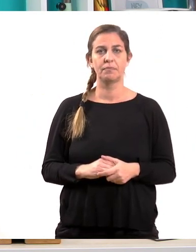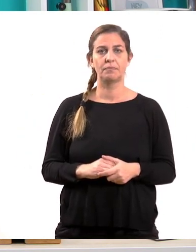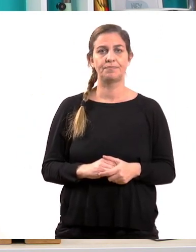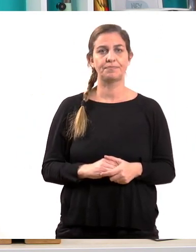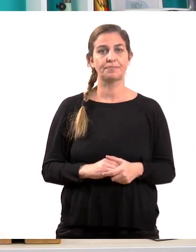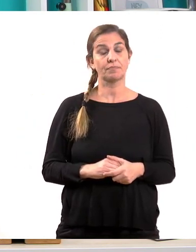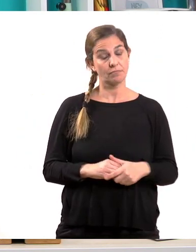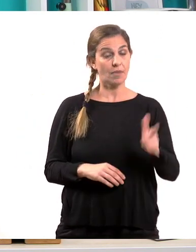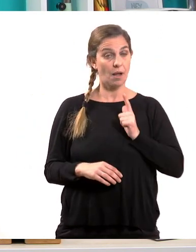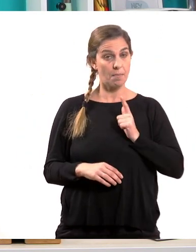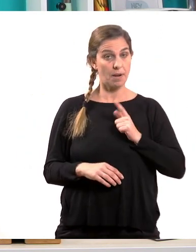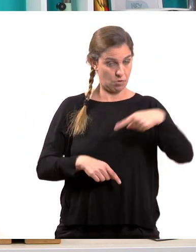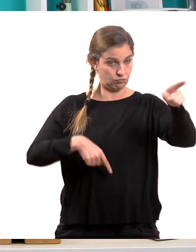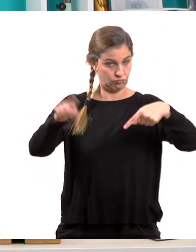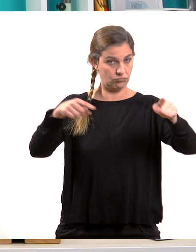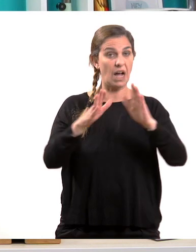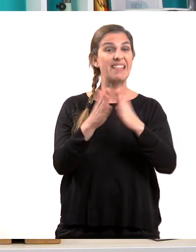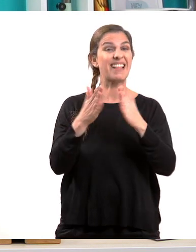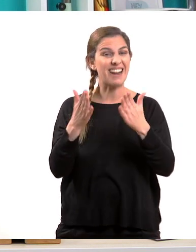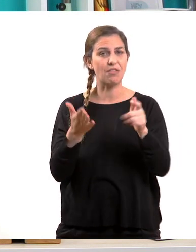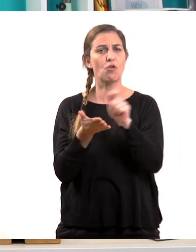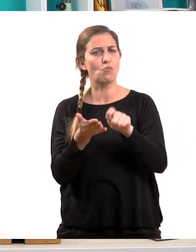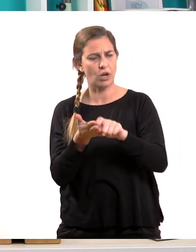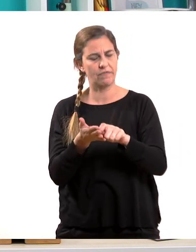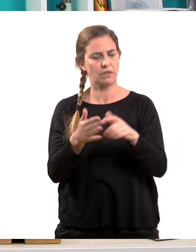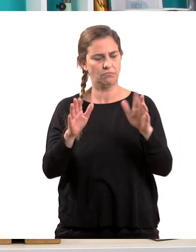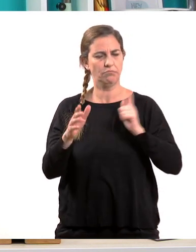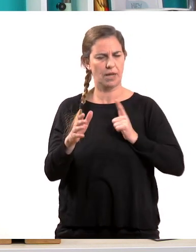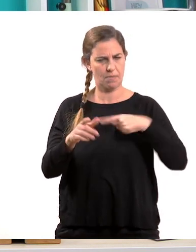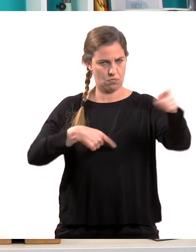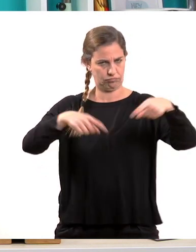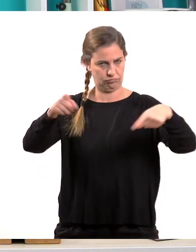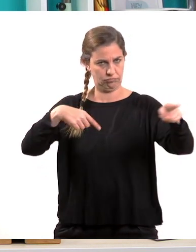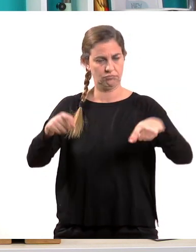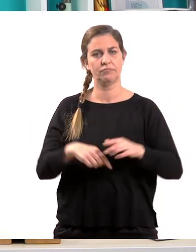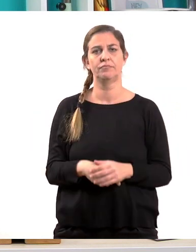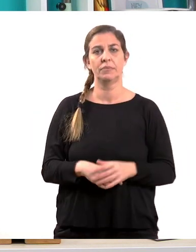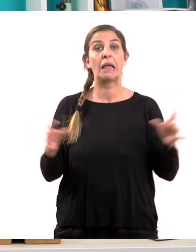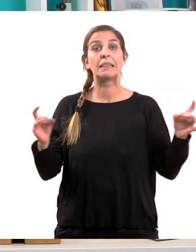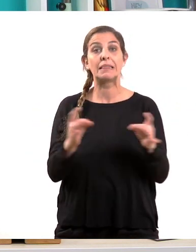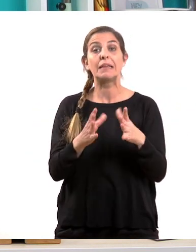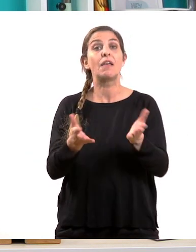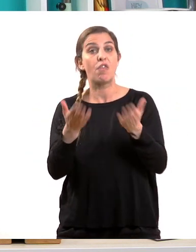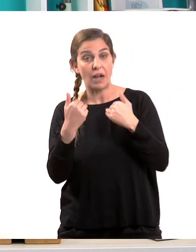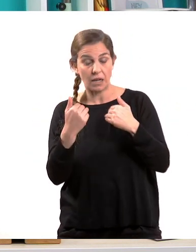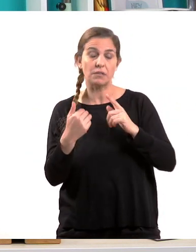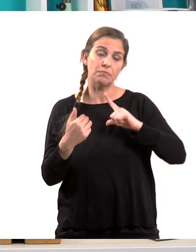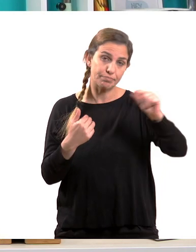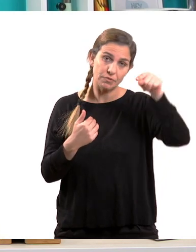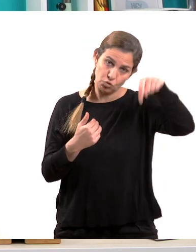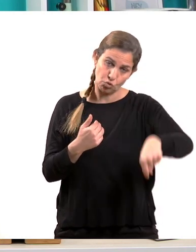Περιμένω κιόλας να φέρετε το τετράδιό σας όλοι και το μολύβι. Όσοι δεν το έχετε μπροστά σας.